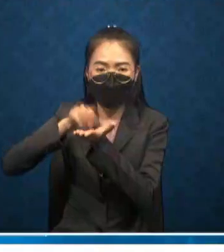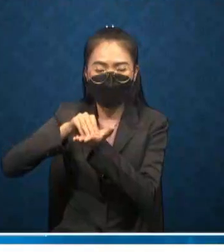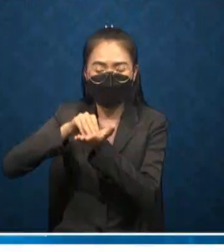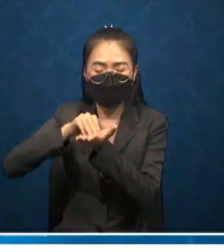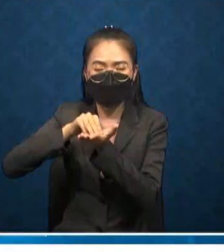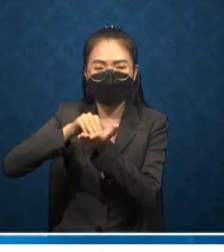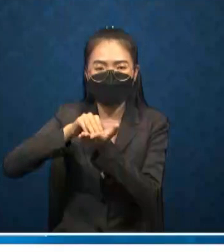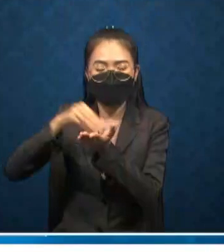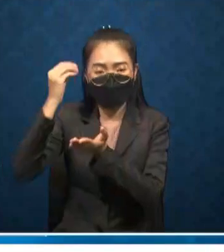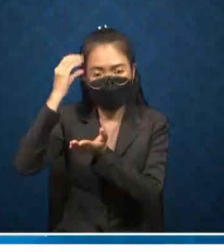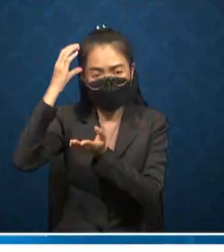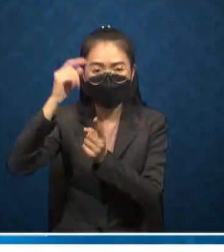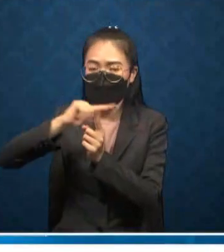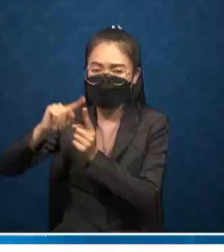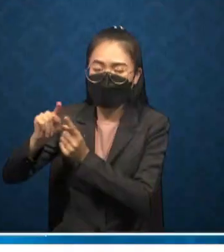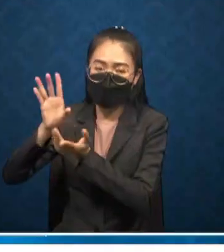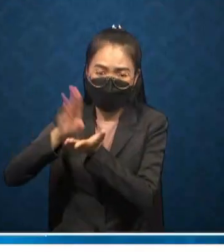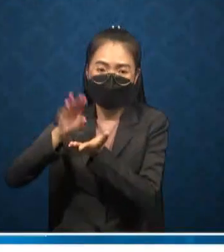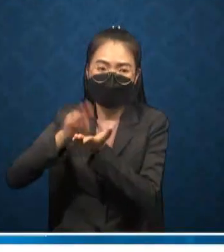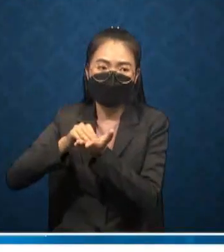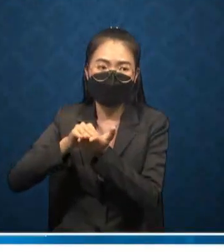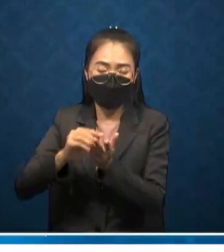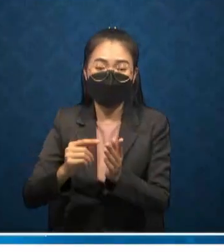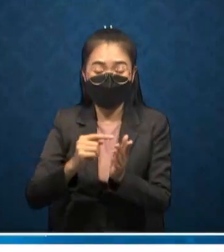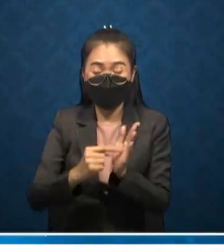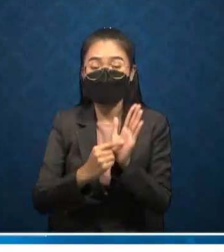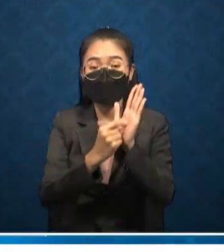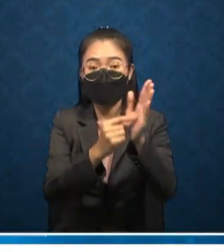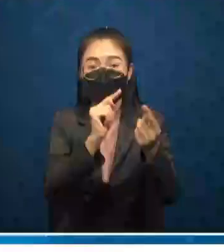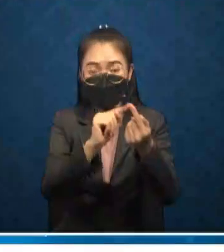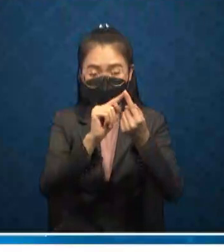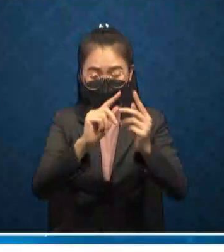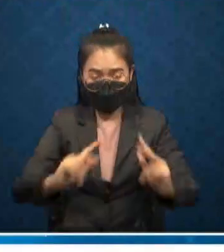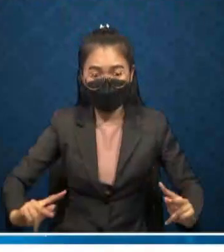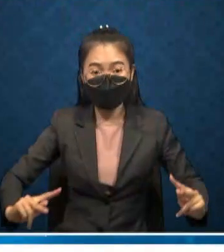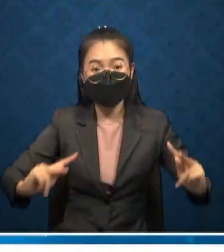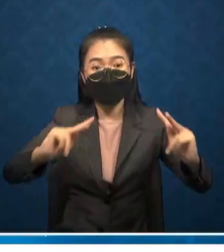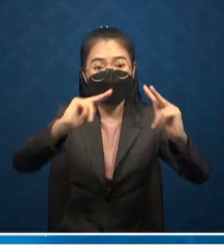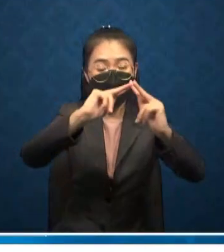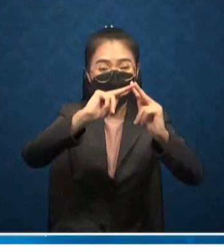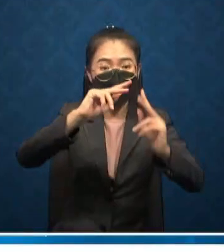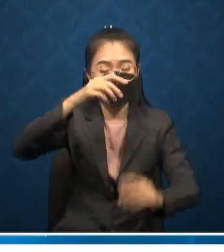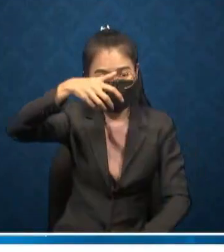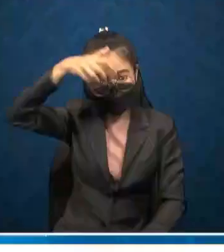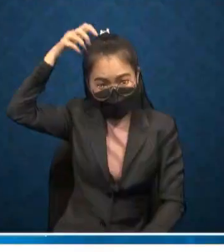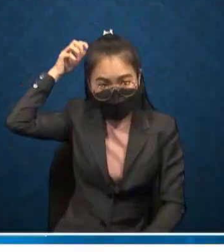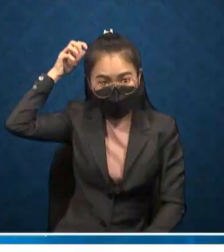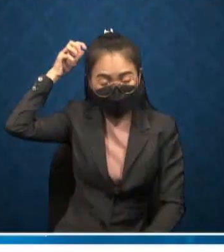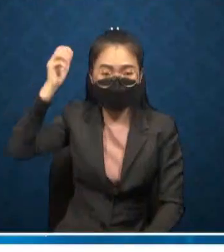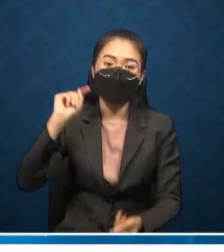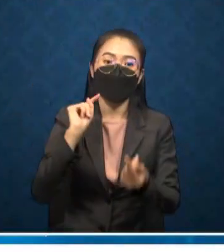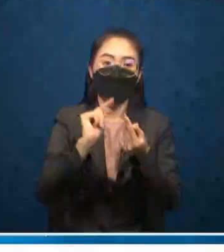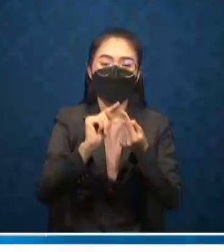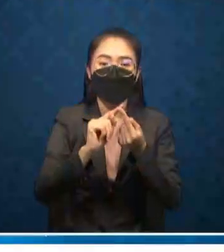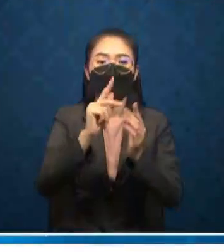สารสนเทศข้อเสนอต่อกระทรวงมหาดไทยควรผลักดันการแก้ไขกฎหมายและ